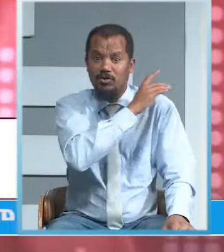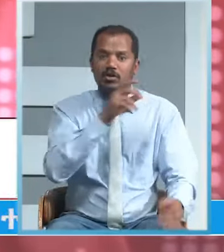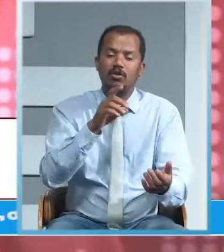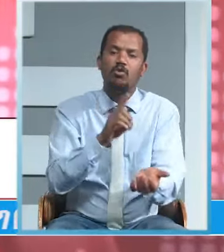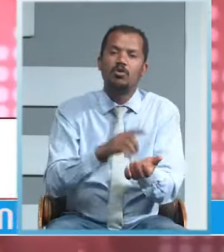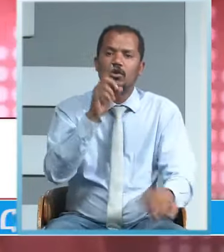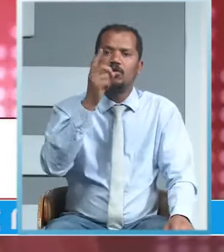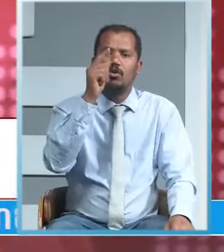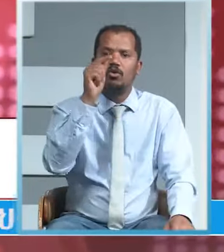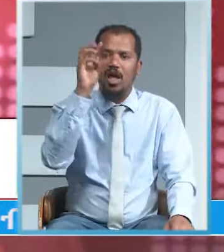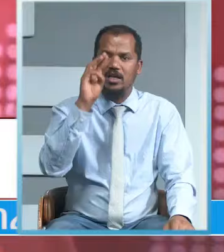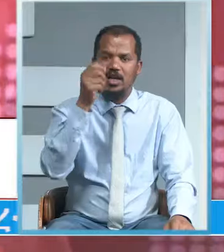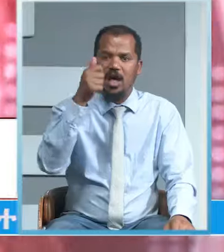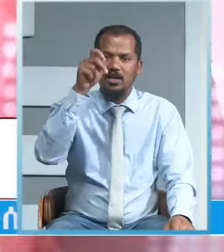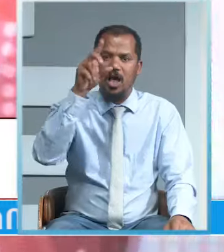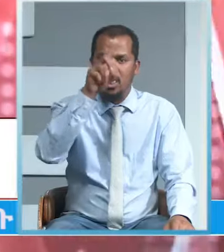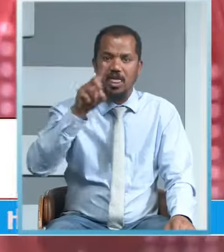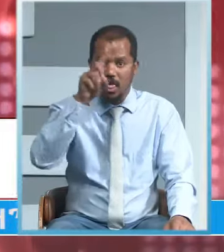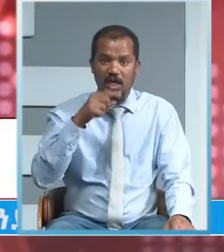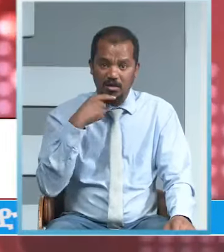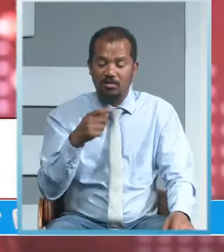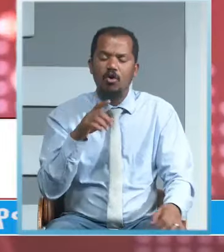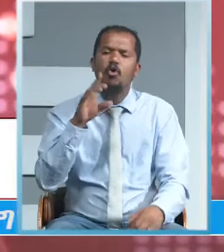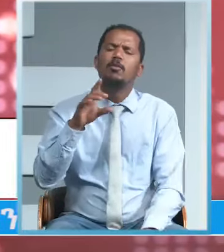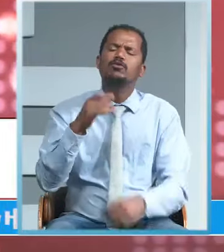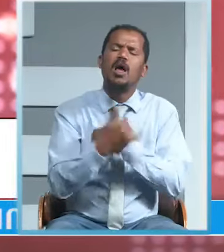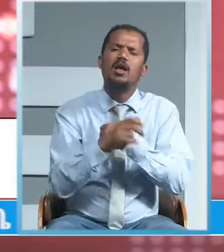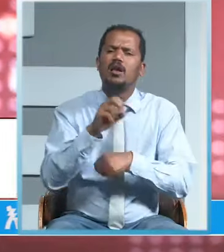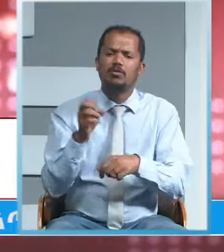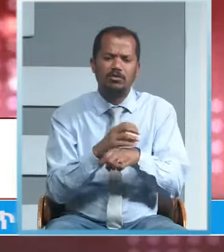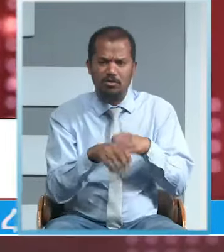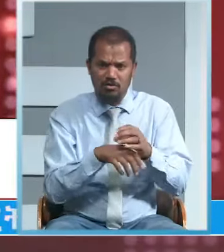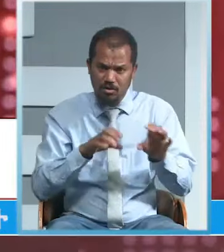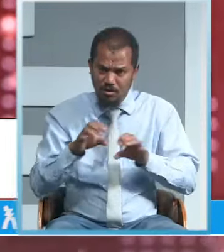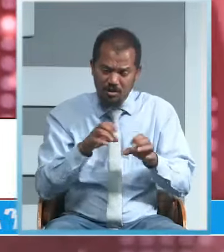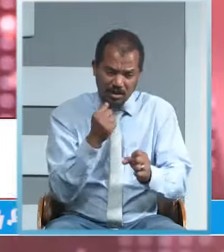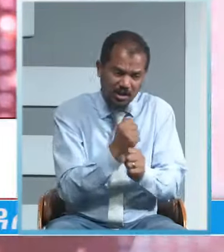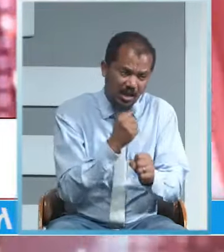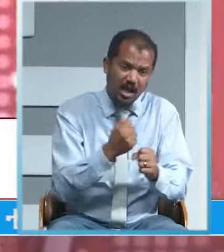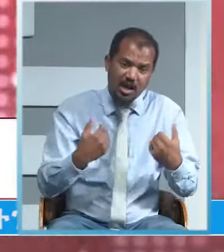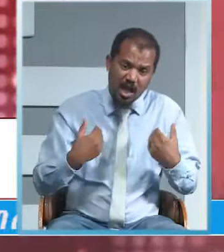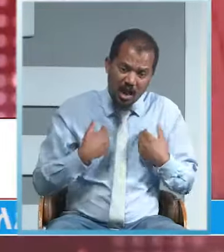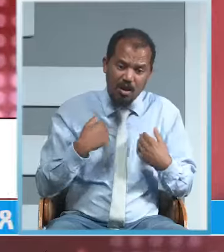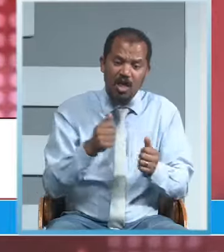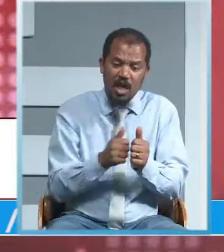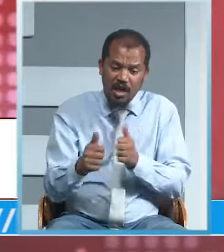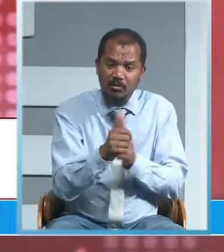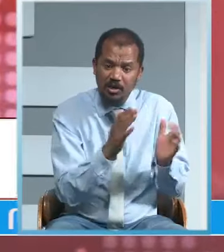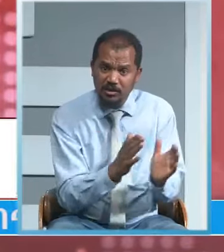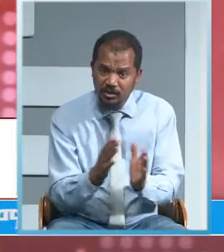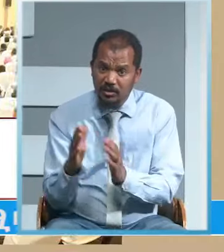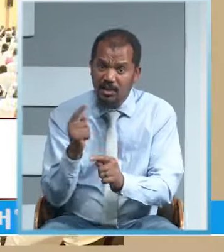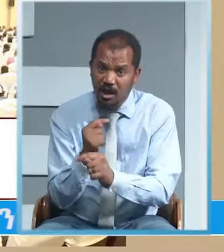ዶክተር ዮናስ አዳዬ እንዳሉት ኮሚሽኑ ሀገራዊ ምክክሩን ለማካሄድ እያከናወናቸው ያለው የቅድመ ዝግጅት